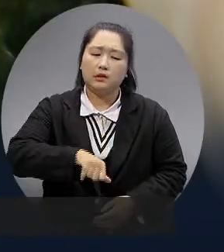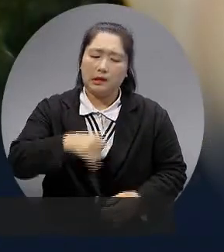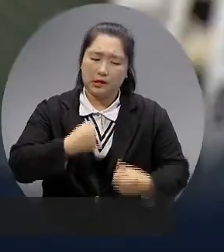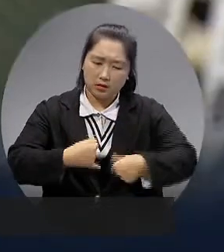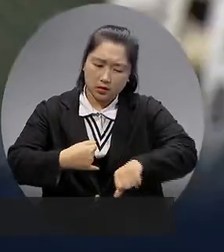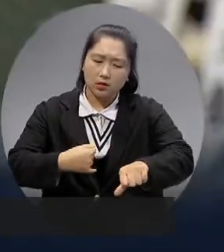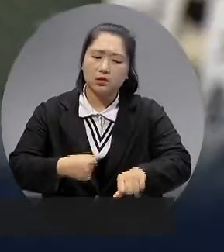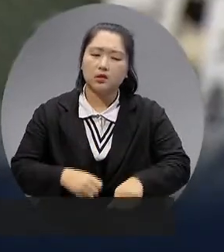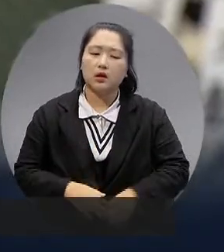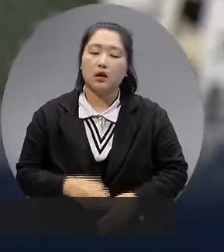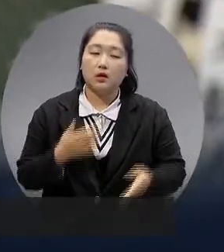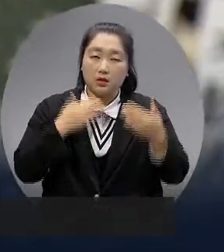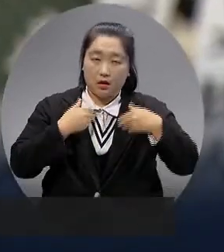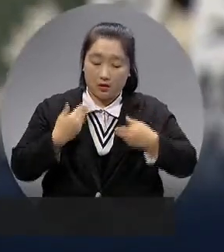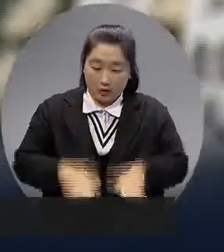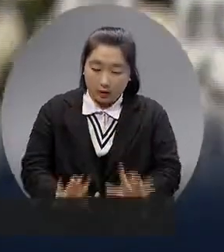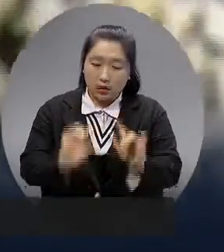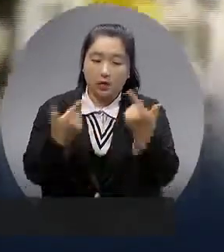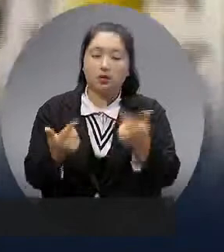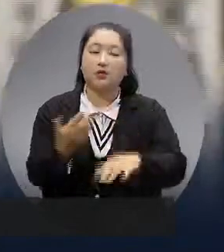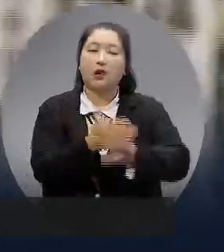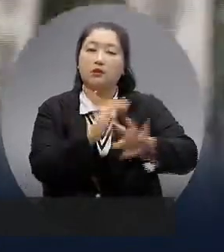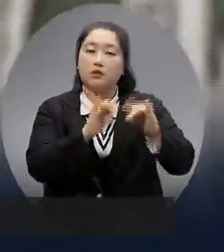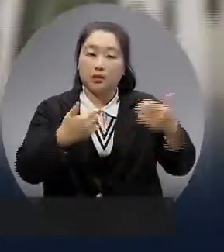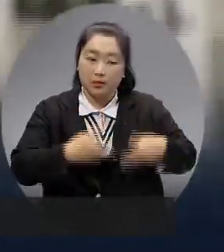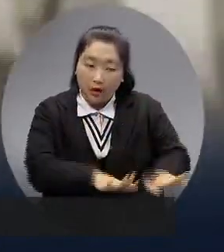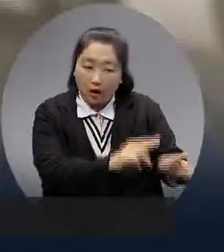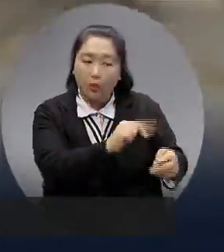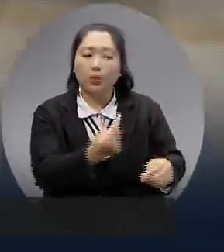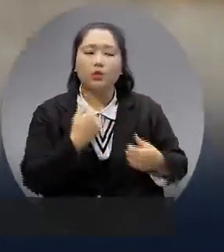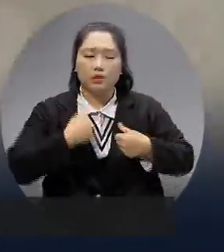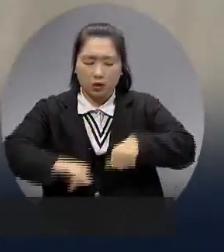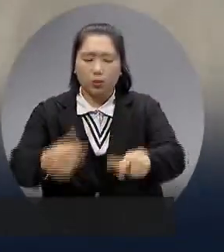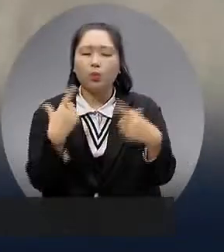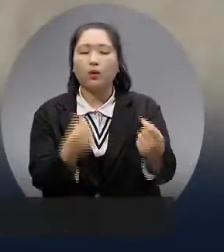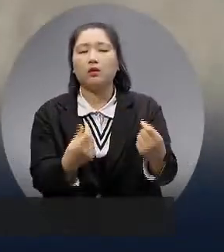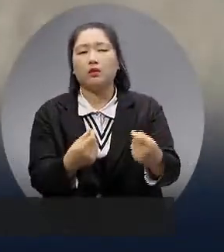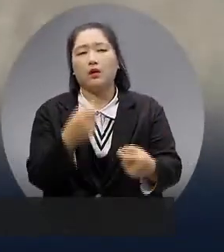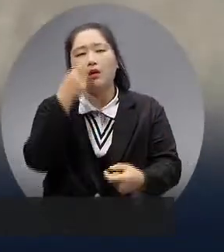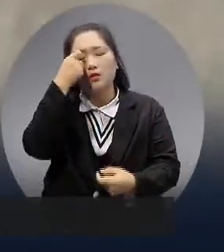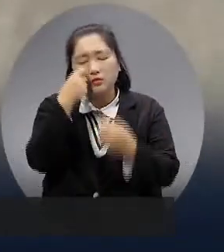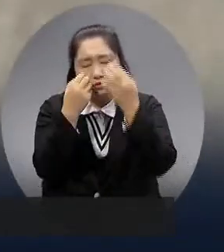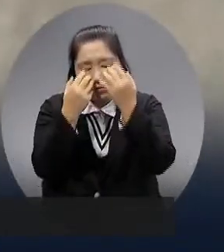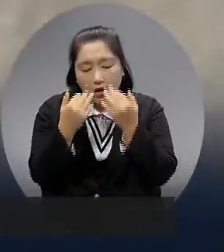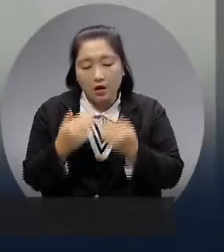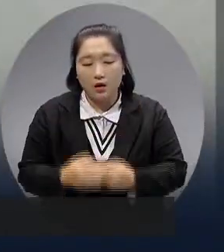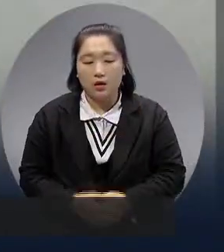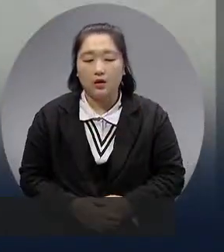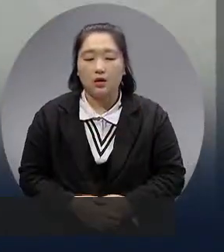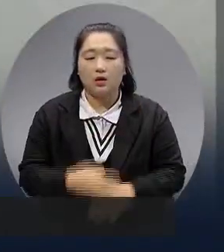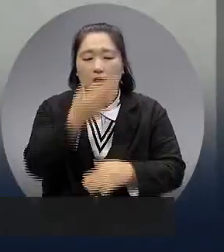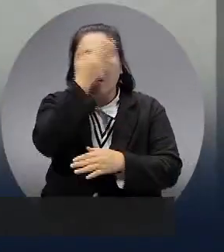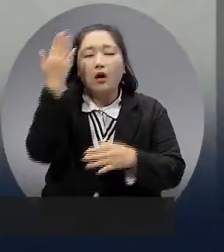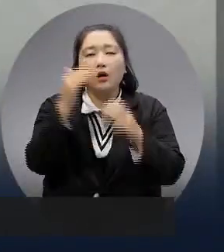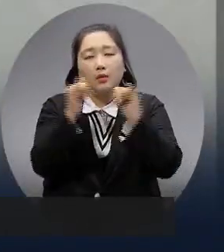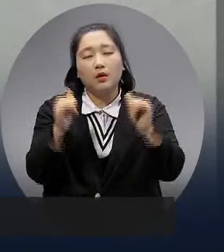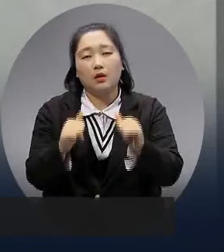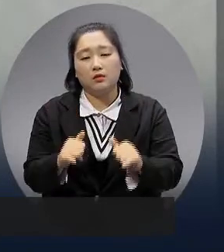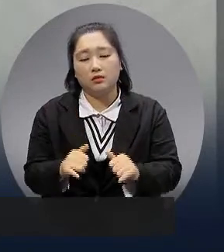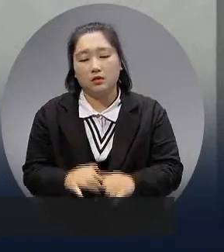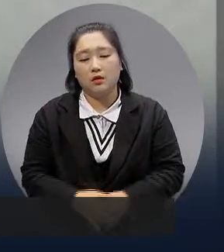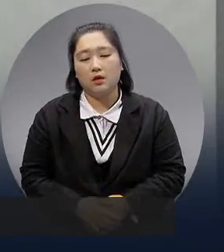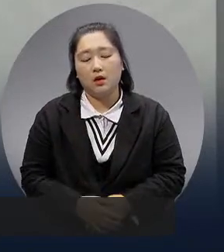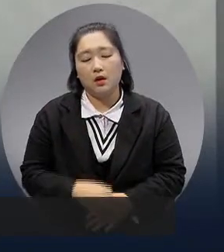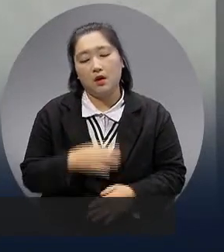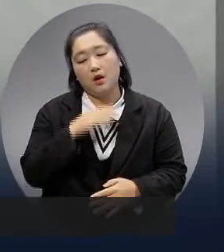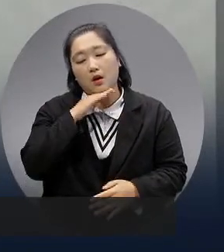자식이지. 내 자식이 아니라도 남의 자식인데 자식이나 똑같아요. 눈물 나요. 젊은 애들 한참 피는